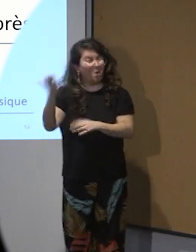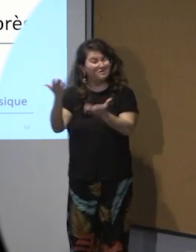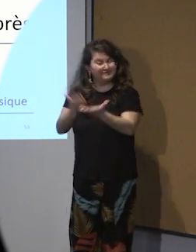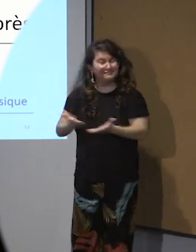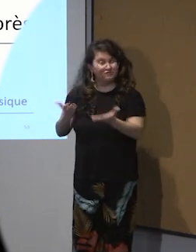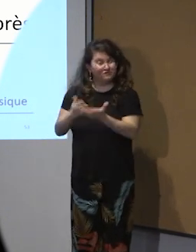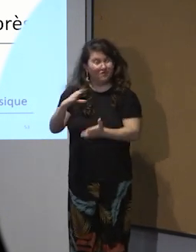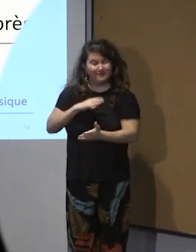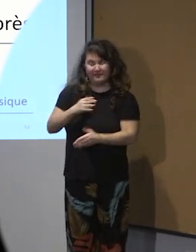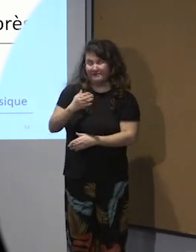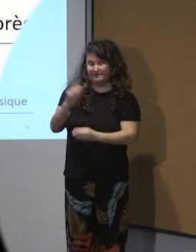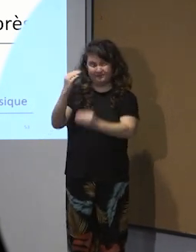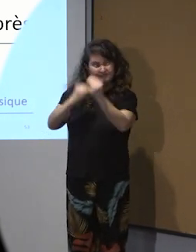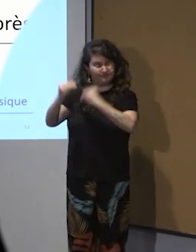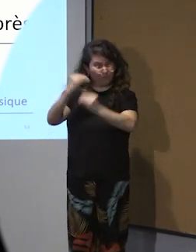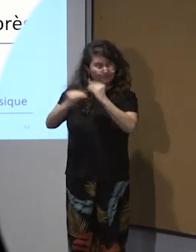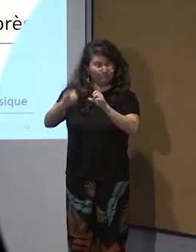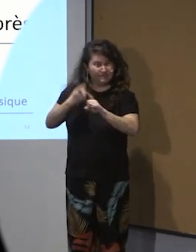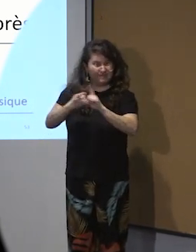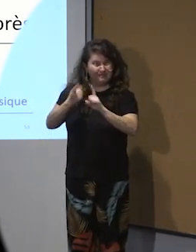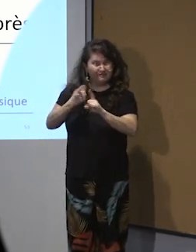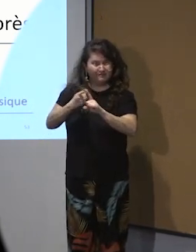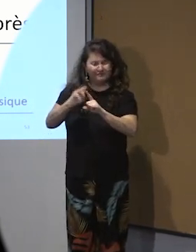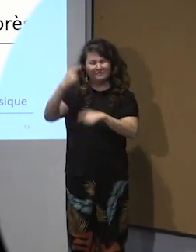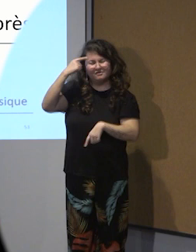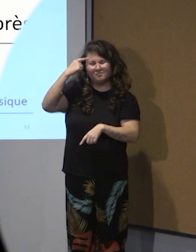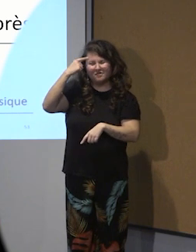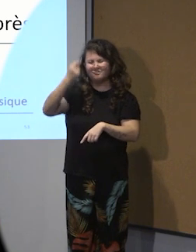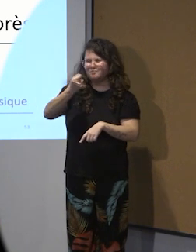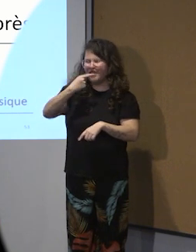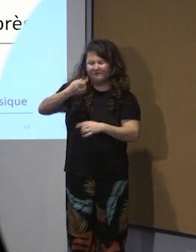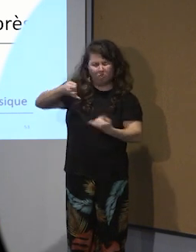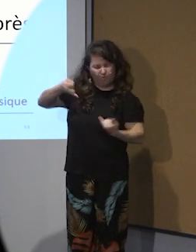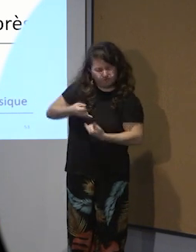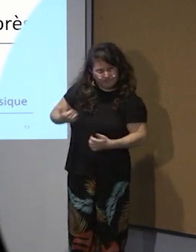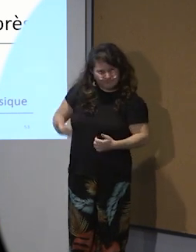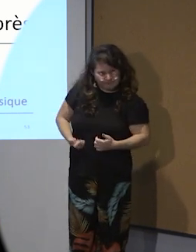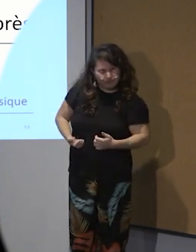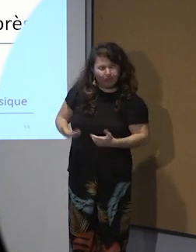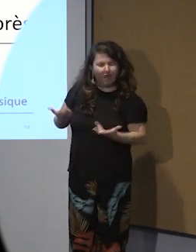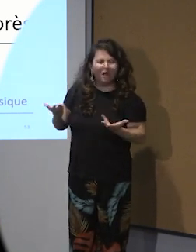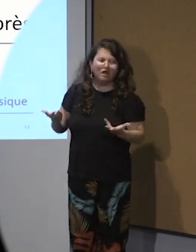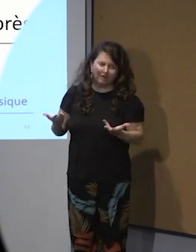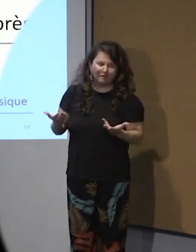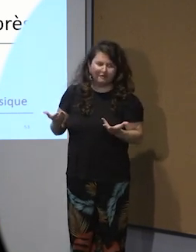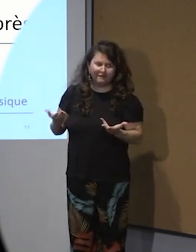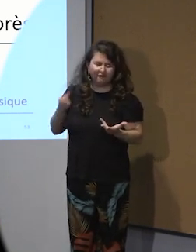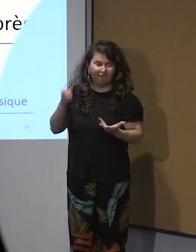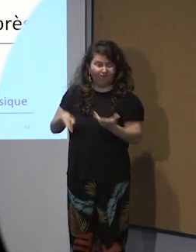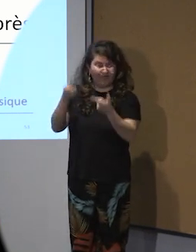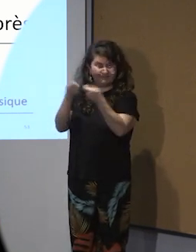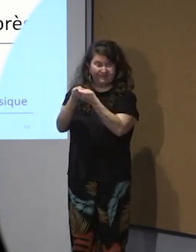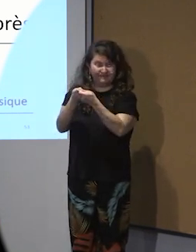y a le diamicron par exemple, c'est un de ceux que j'ai en tête, ou l'insuline. Là, ce qui va être important, ça va être d'adapter